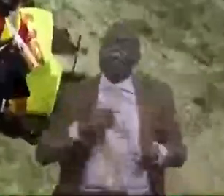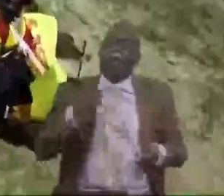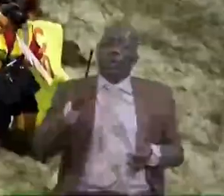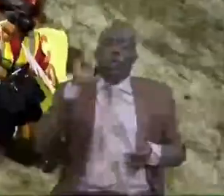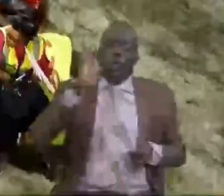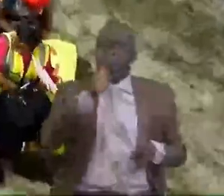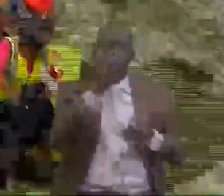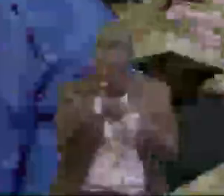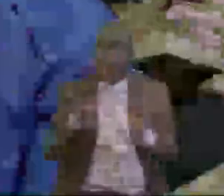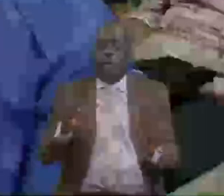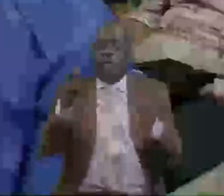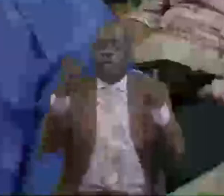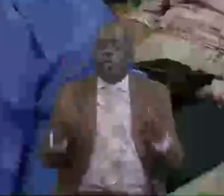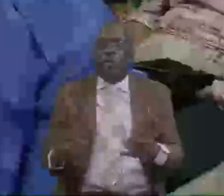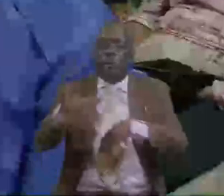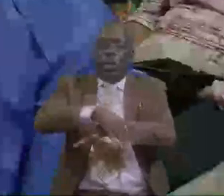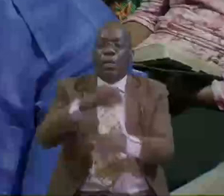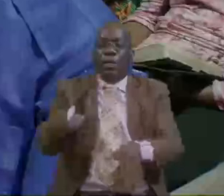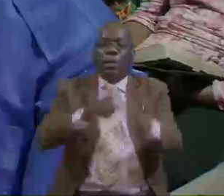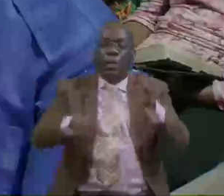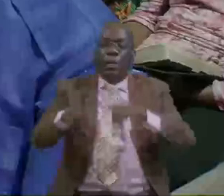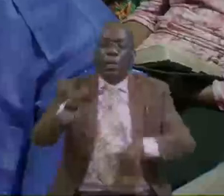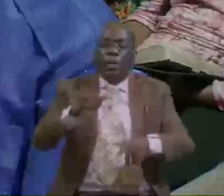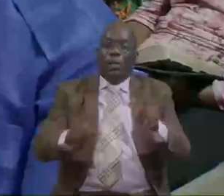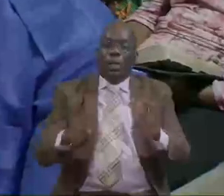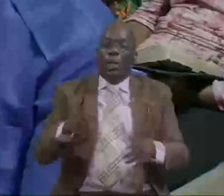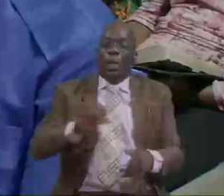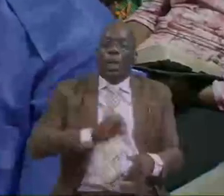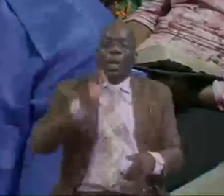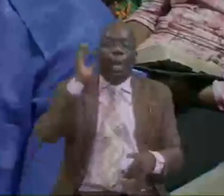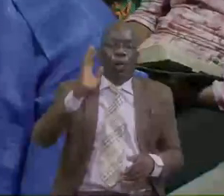soir. Dis, je serai sauvé ce soir.